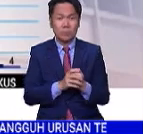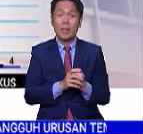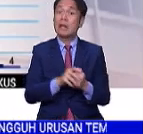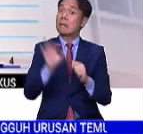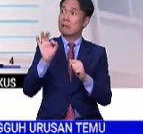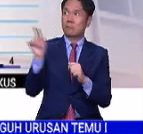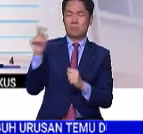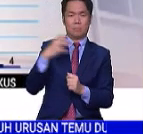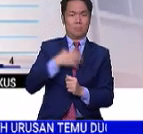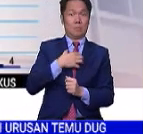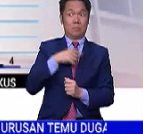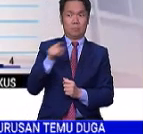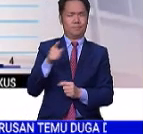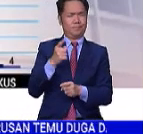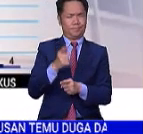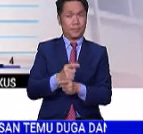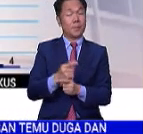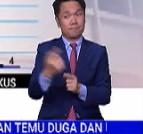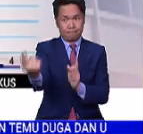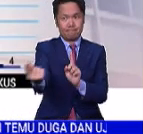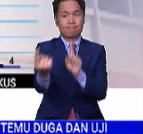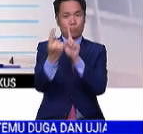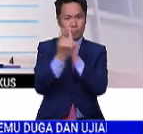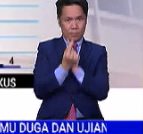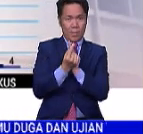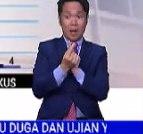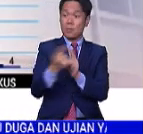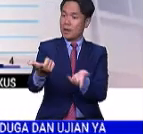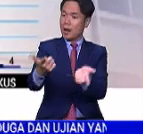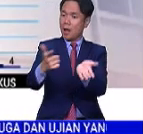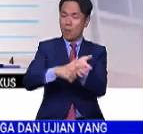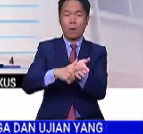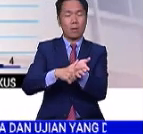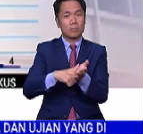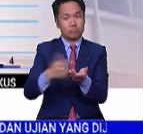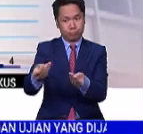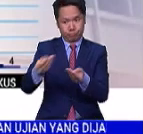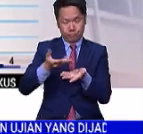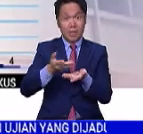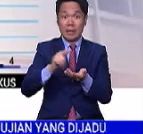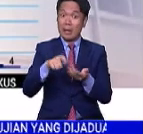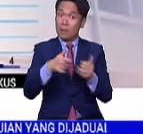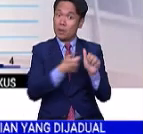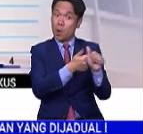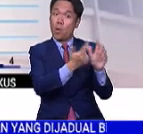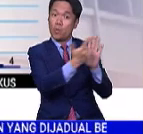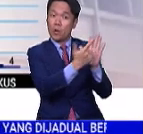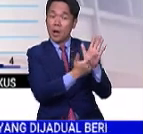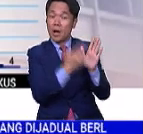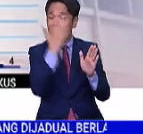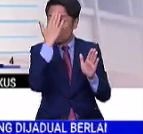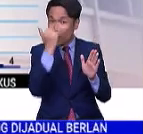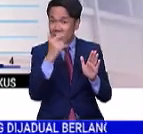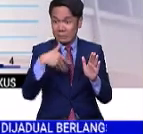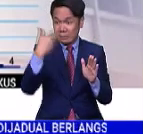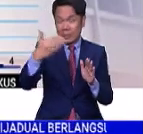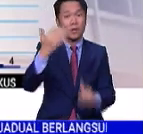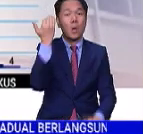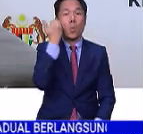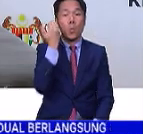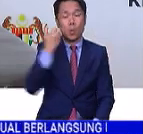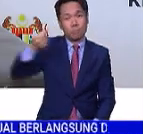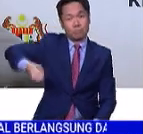panggil mereka untuk datang ke sini membuat laporan sebab itu adalah keperluan undang-undang. Kerana untuk bicara nanti, laporan ini